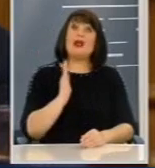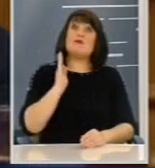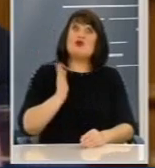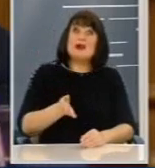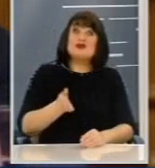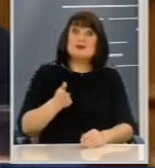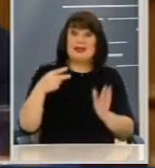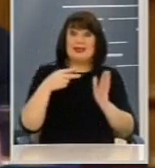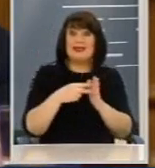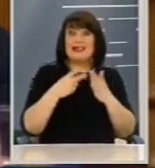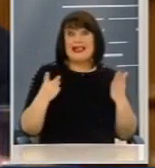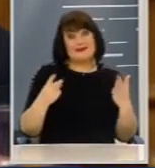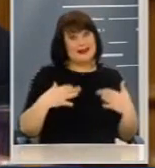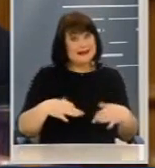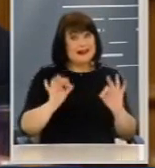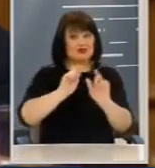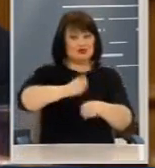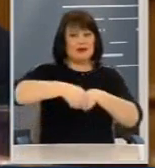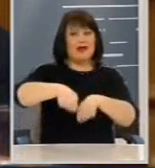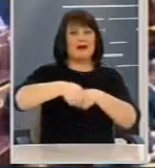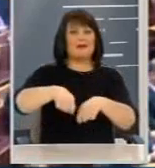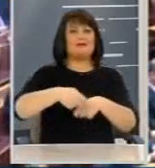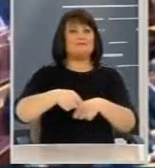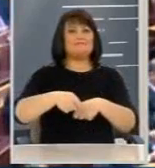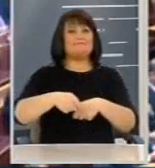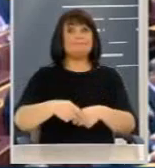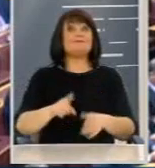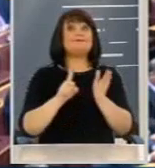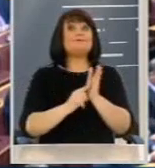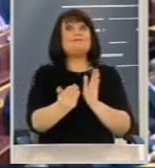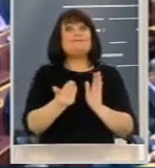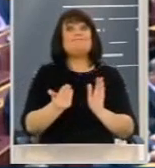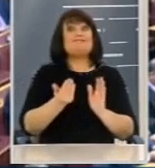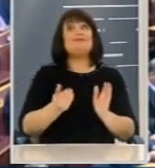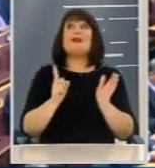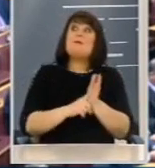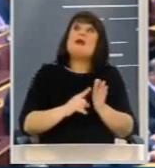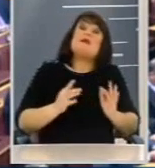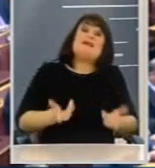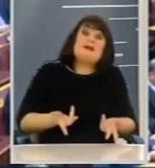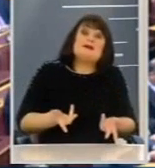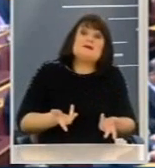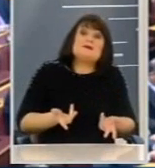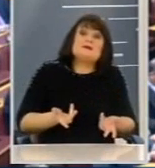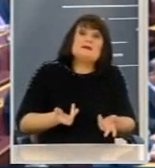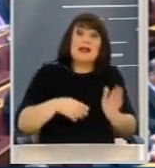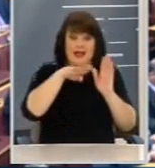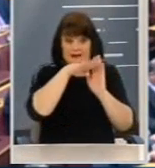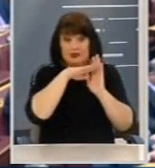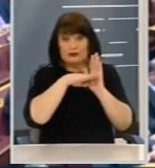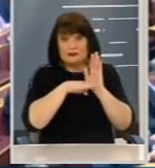καταφέρουμε μέσα στο 2017 να ξεκινήσουν τα έργα, αλλά προϋπόθεση για να ξεκινήσει αυτή η επένδυση είναι να τηρηθούν